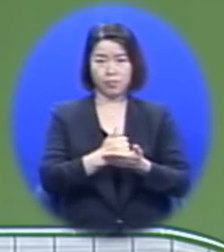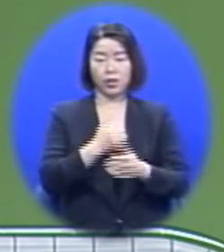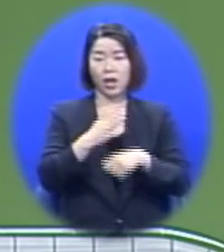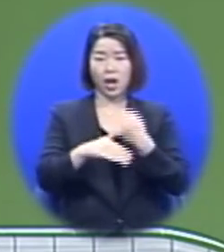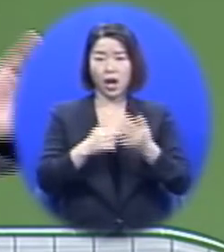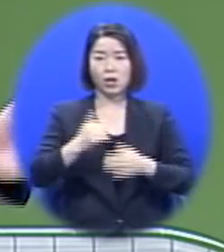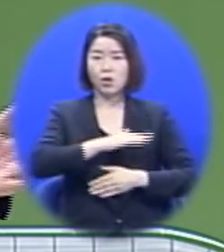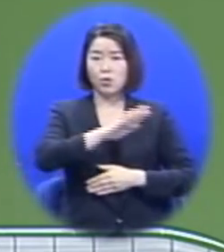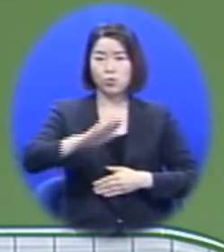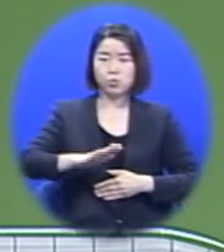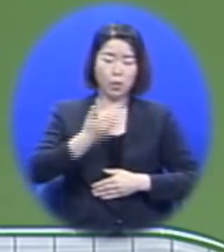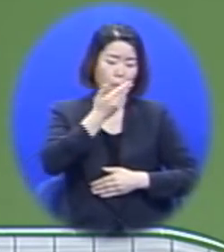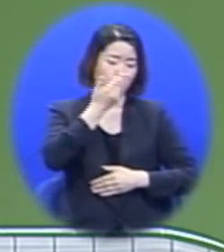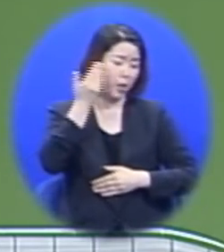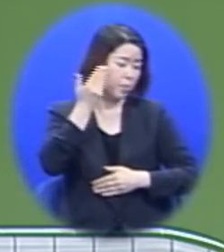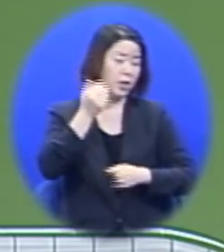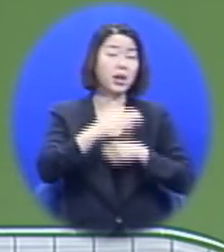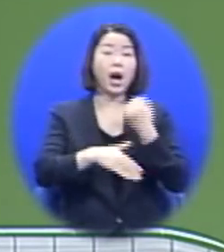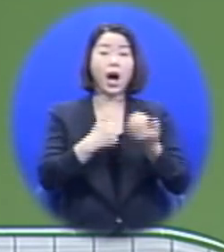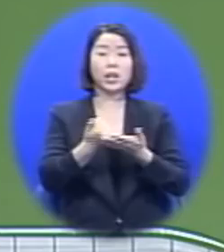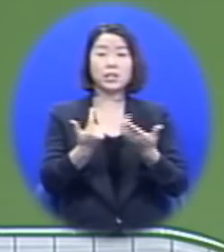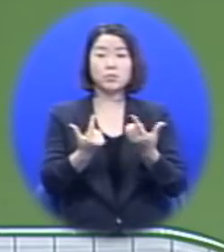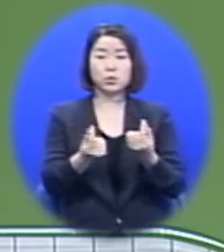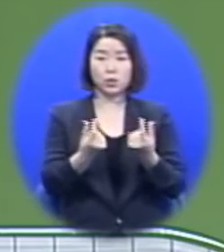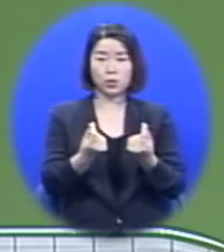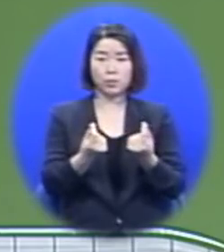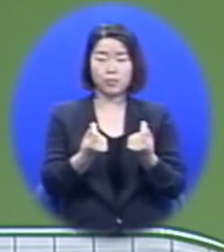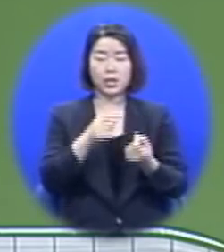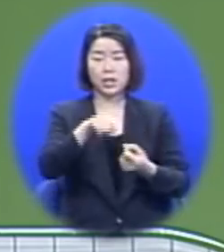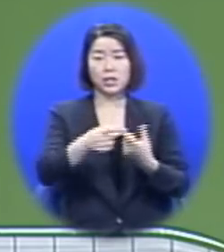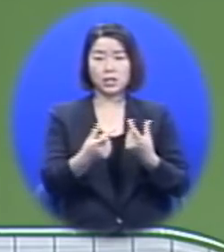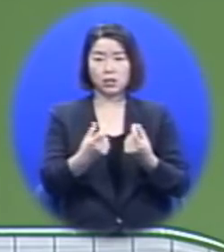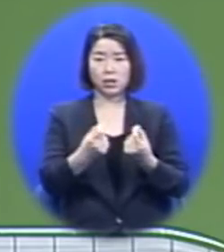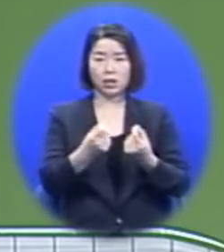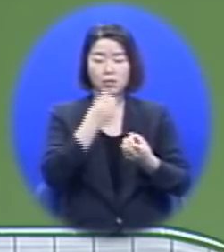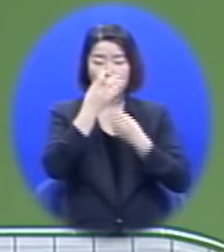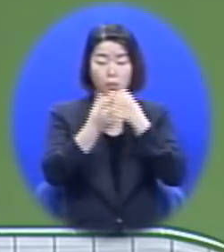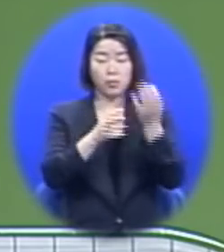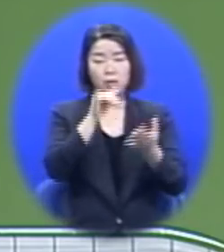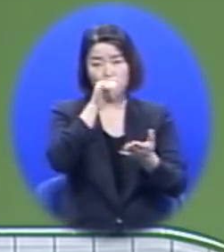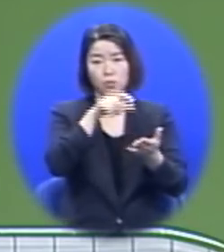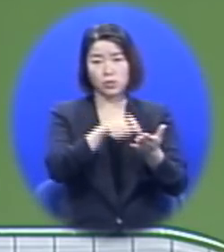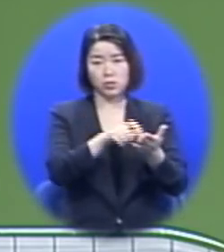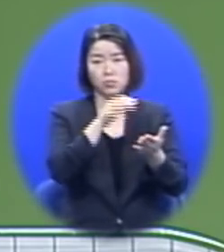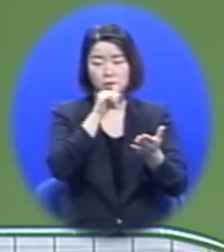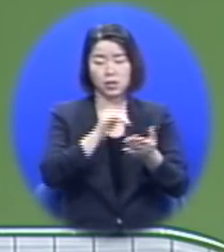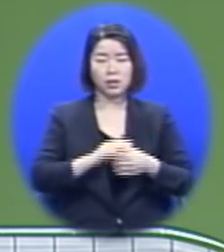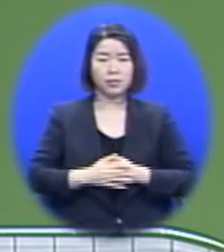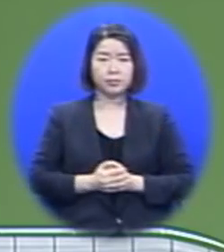하나님을 우리를 완전히 외면하시는 하나님처럼 그가 그렇게 고백하고 있는 겁니다.